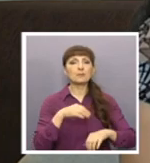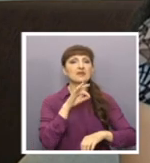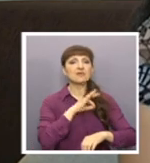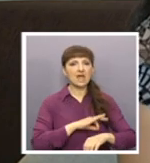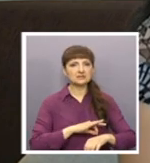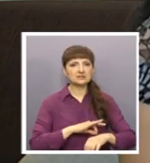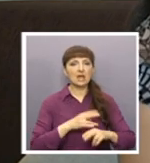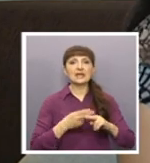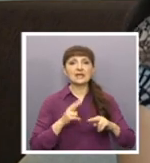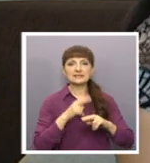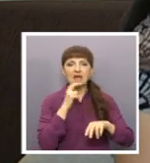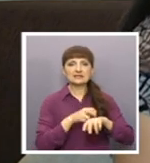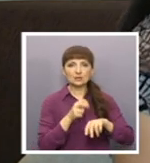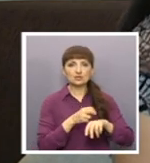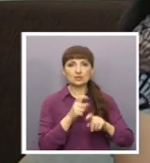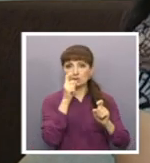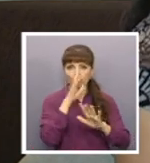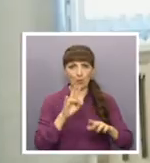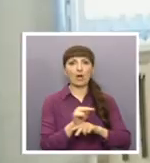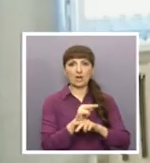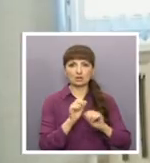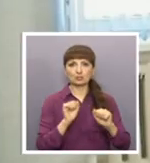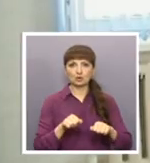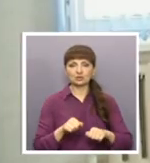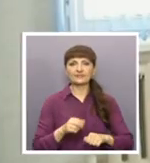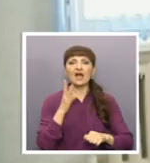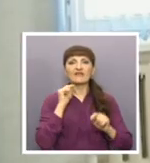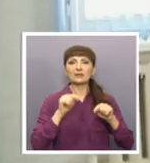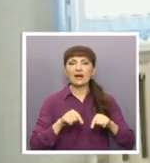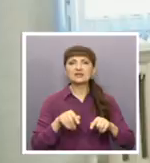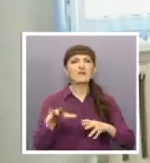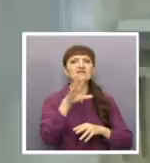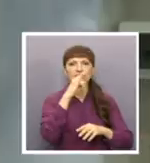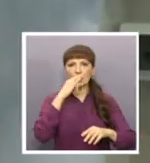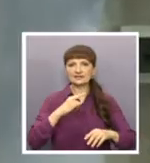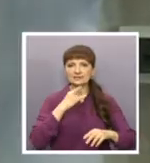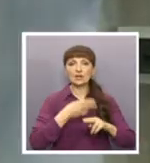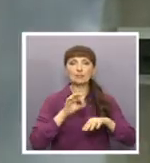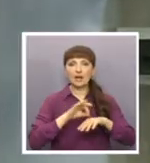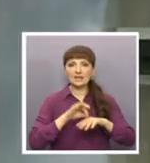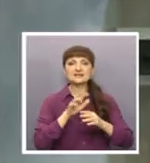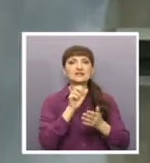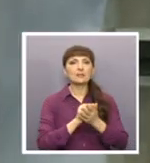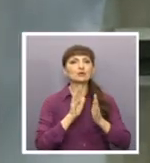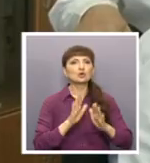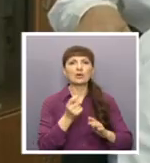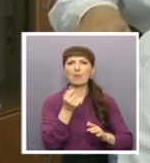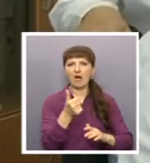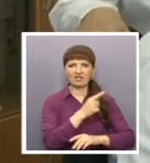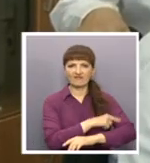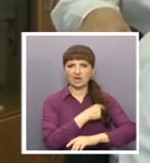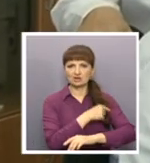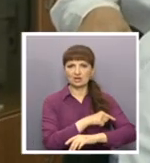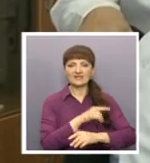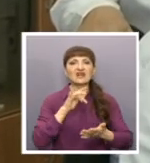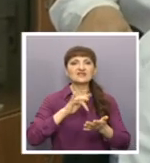И эти антибиотики неплохо, в принципе, лечат. В Алматы, как и по всей стране, этой болезнью занимаются лишь считанные врачи.